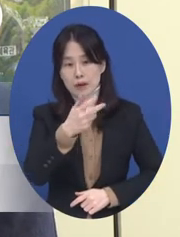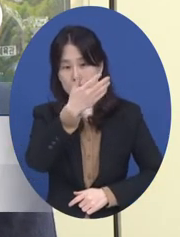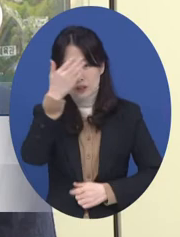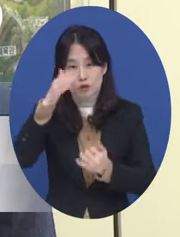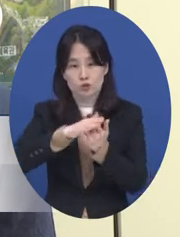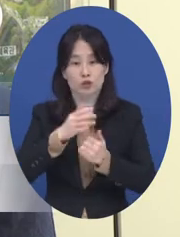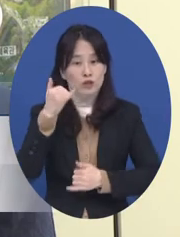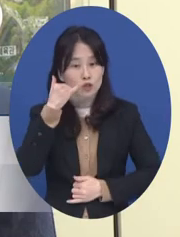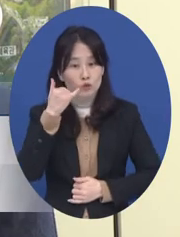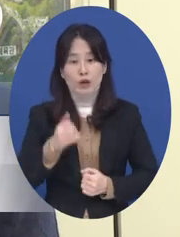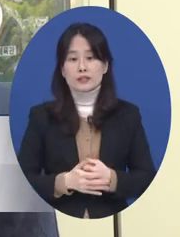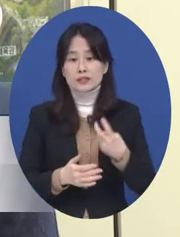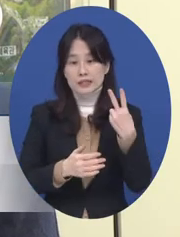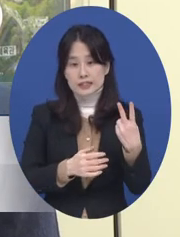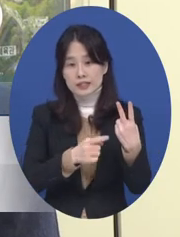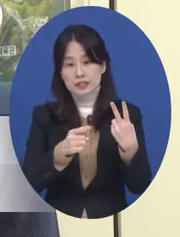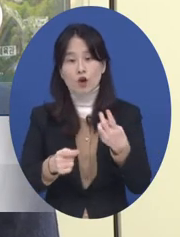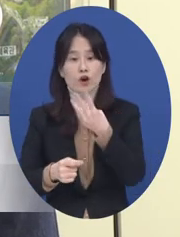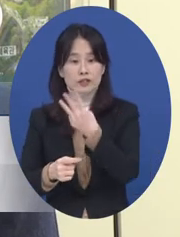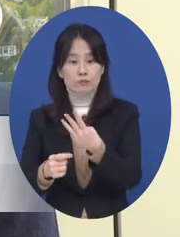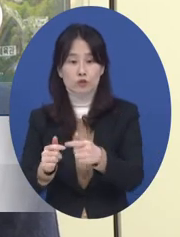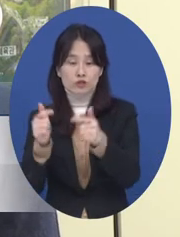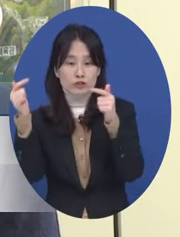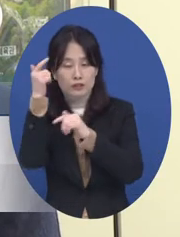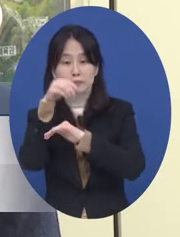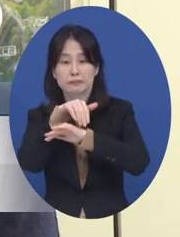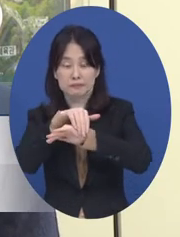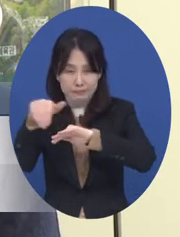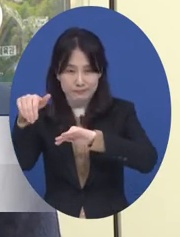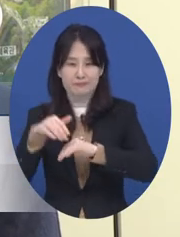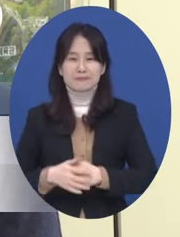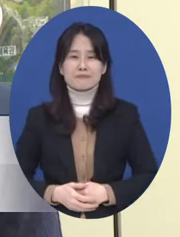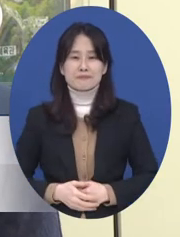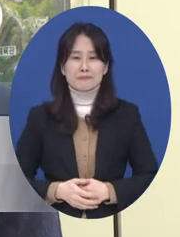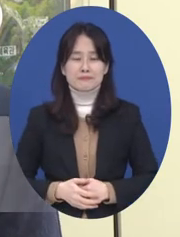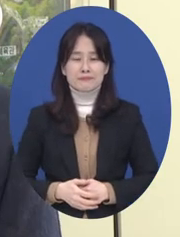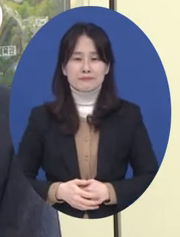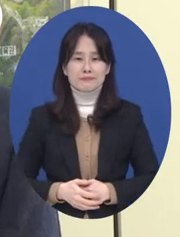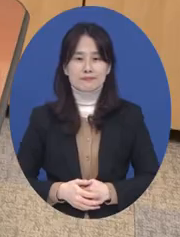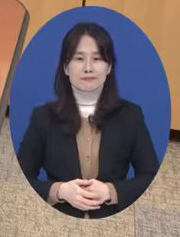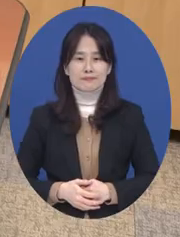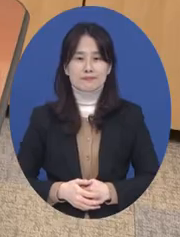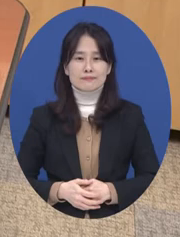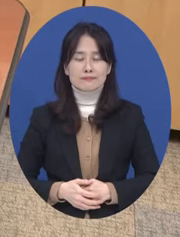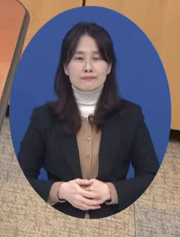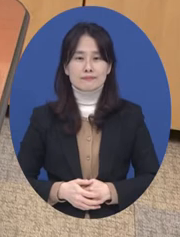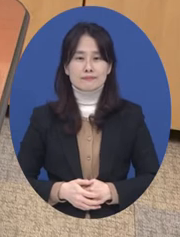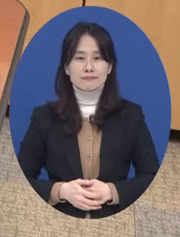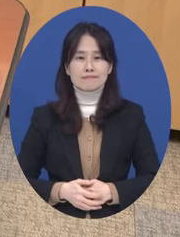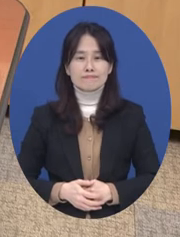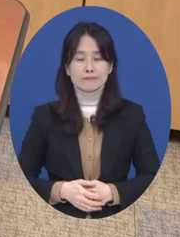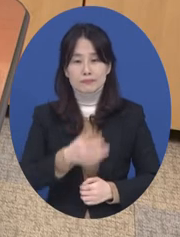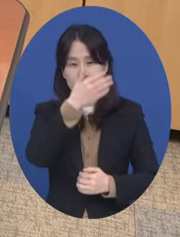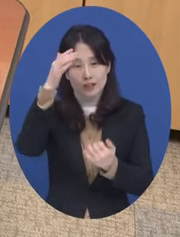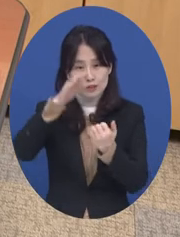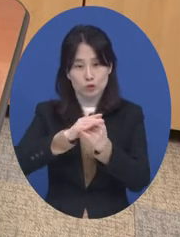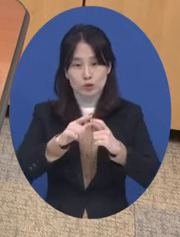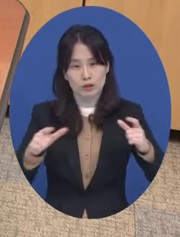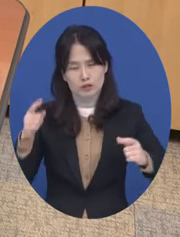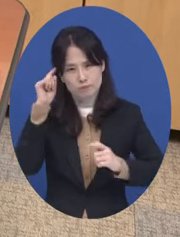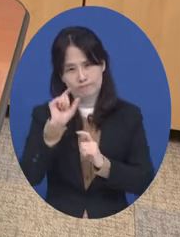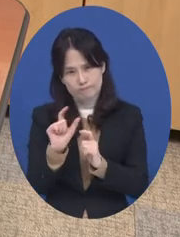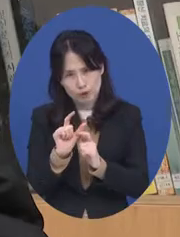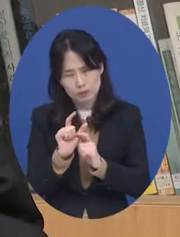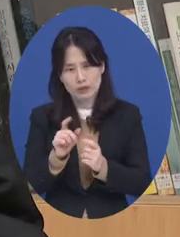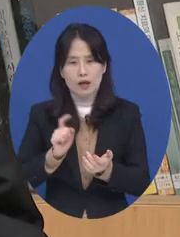청소년 전화 회선을 2회선 에서 3회선 으로 확대 나갈 계획입니다 청소년의 일상 고민이나